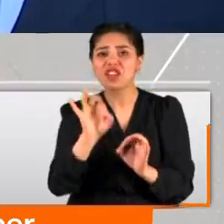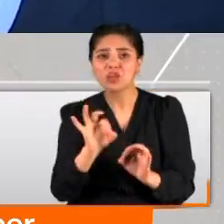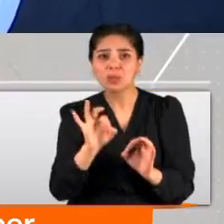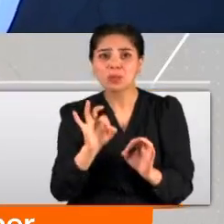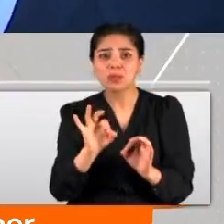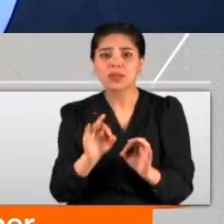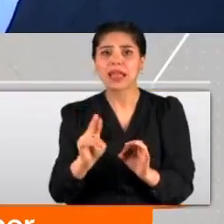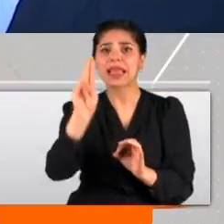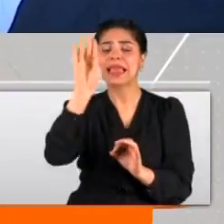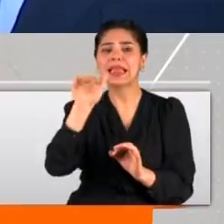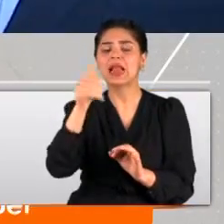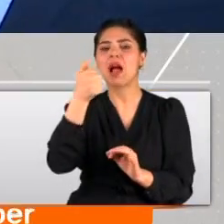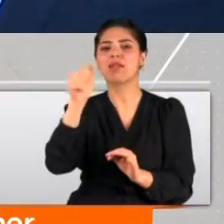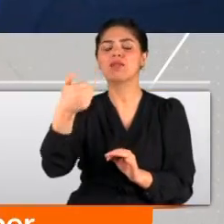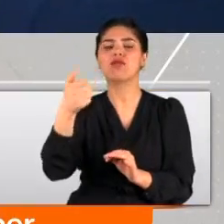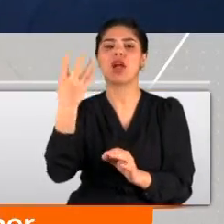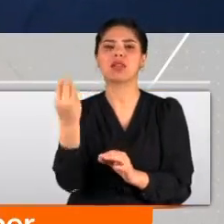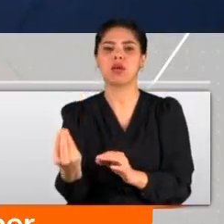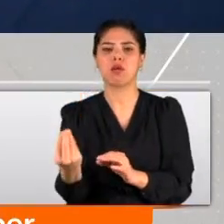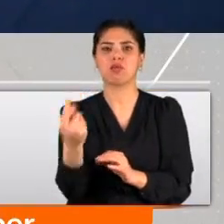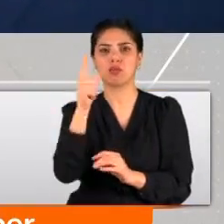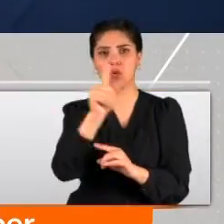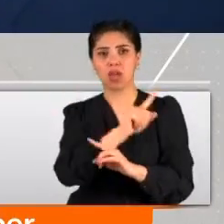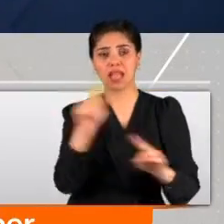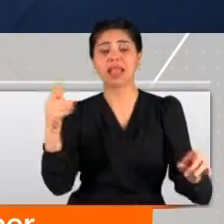çıktı? 7.66. Bu kamedekiler